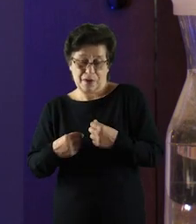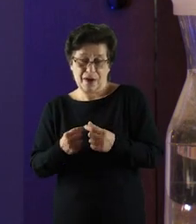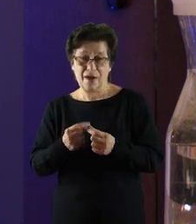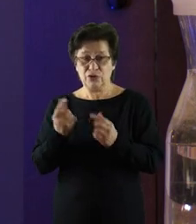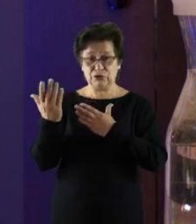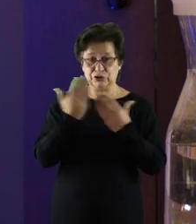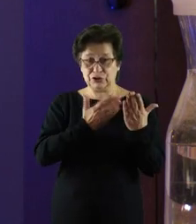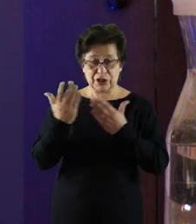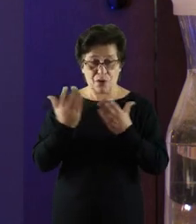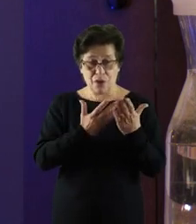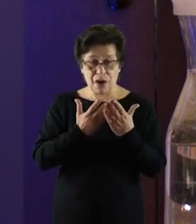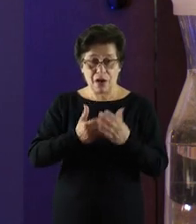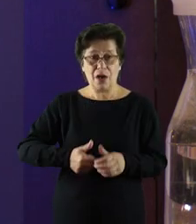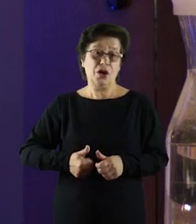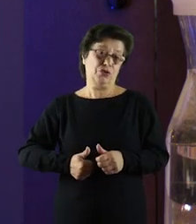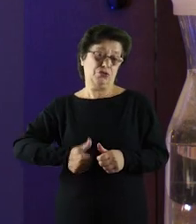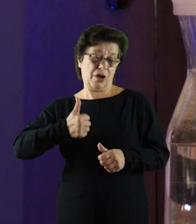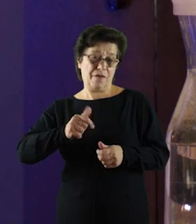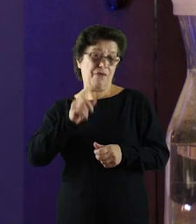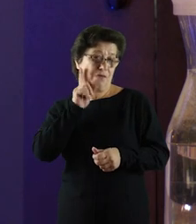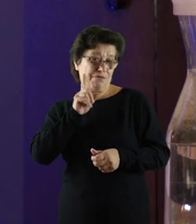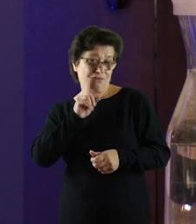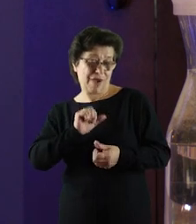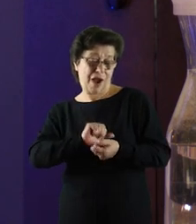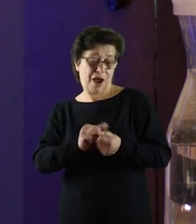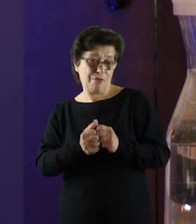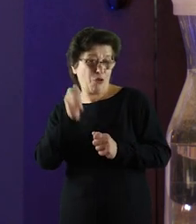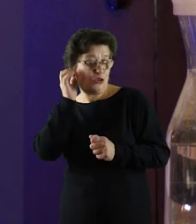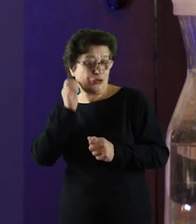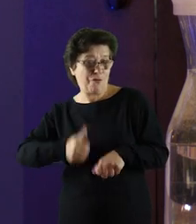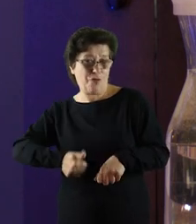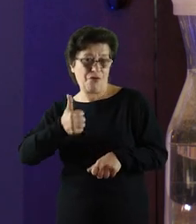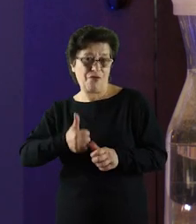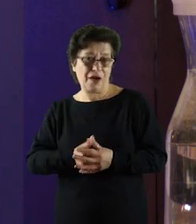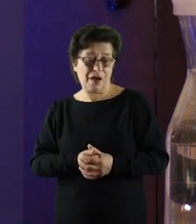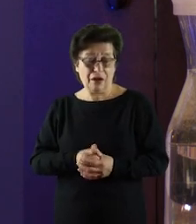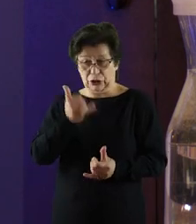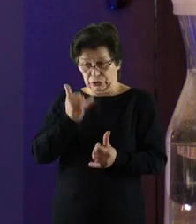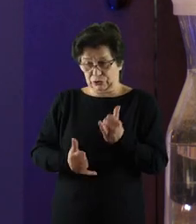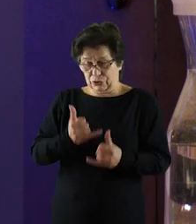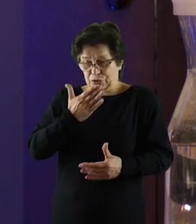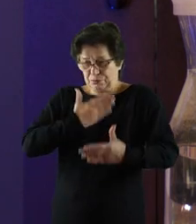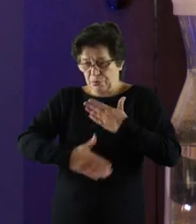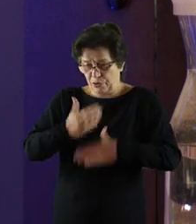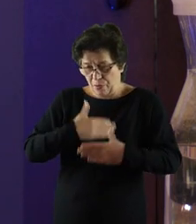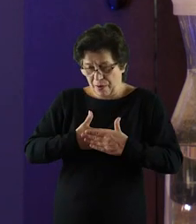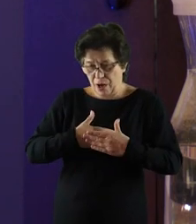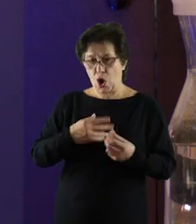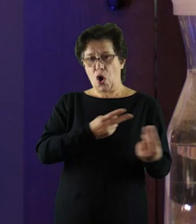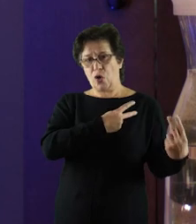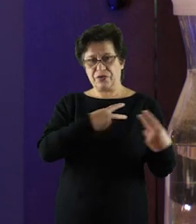a mianowicie szef albo szefowa, czyli wydawca. Kiedy wydawcy się książka spodoba, oddaje te